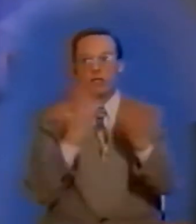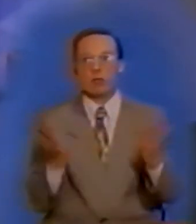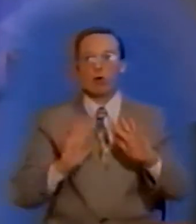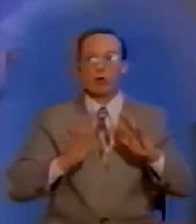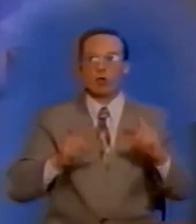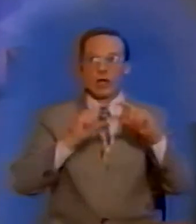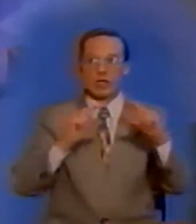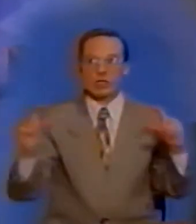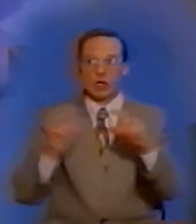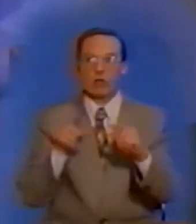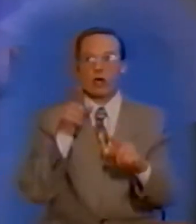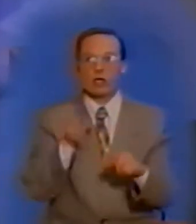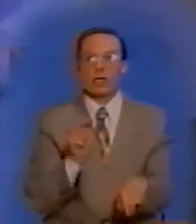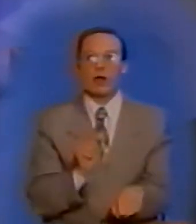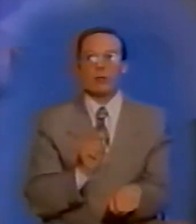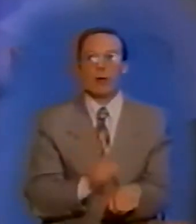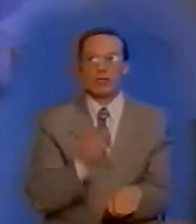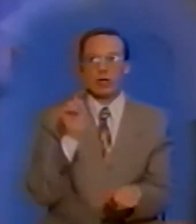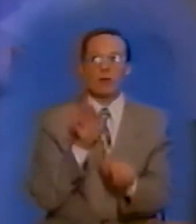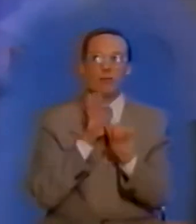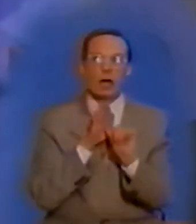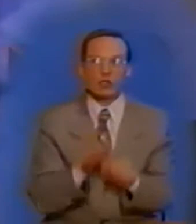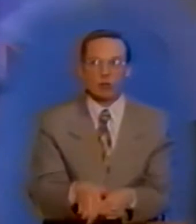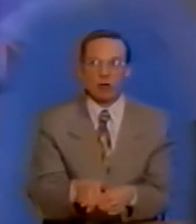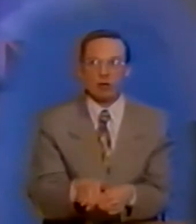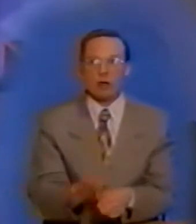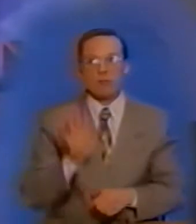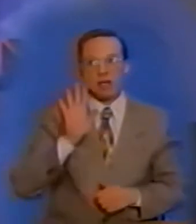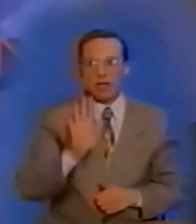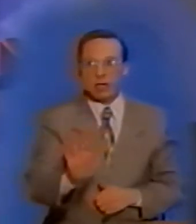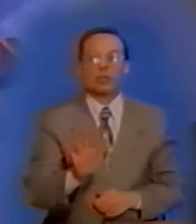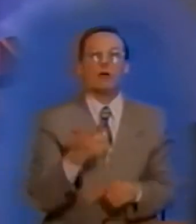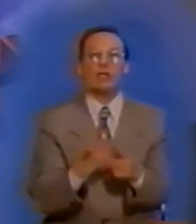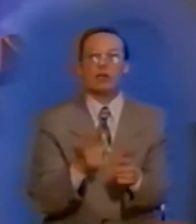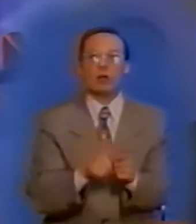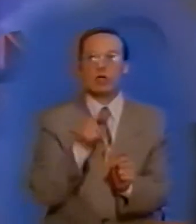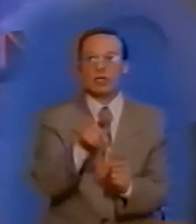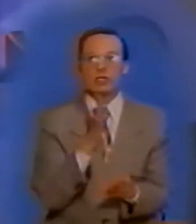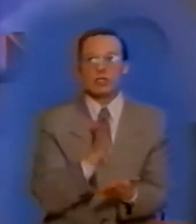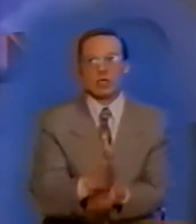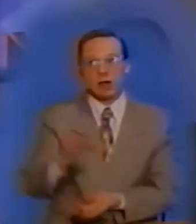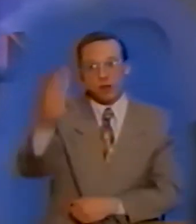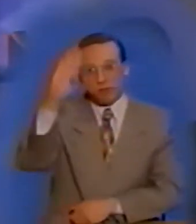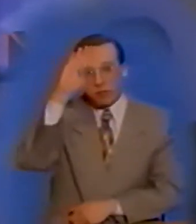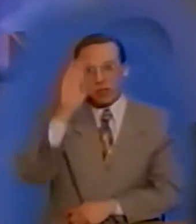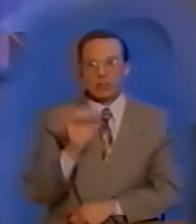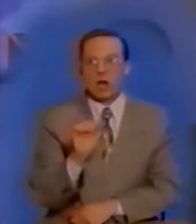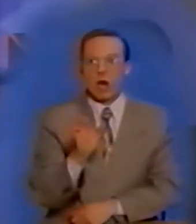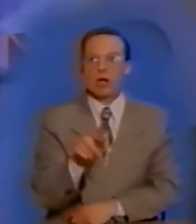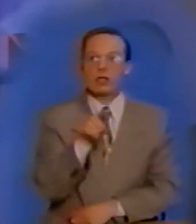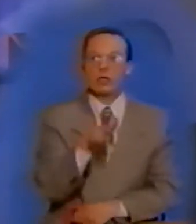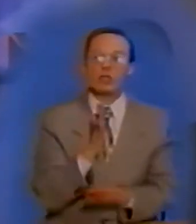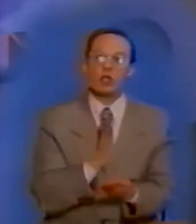tai įstaigos, žodžiu, jie patiria pažeminimą, paniekinimą dėl to, kad jis yra vyras ar kad